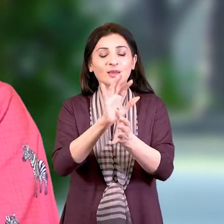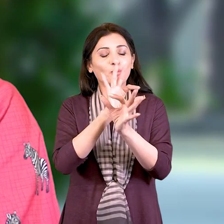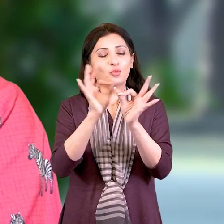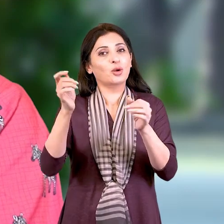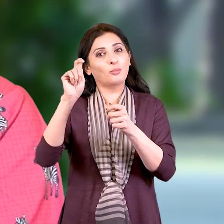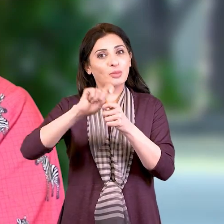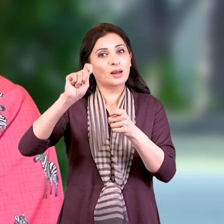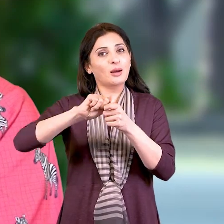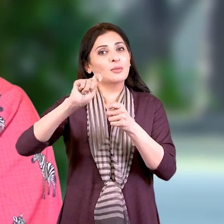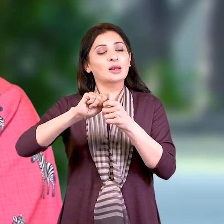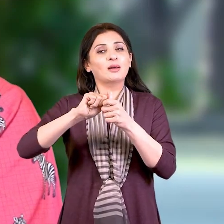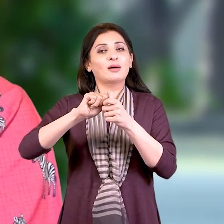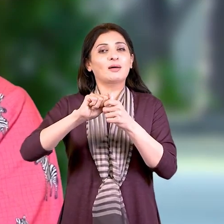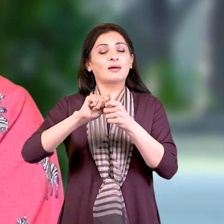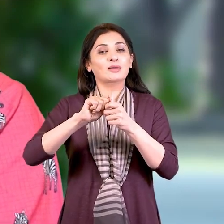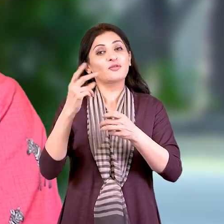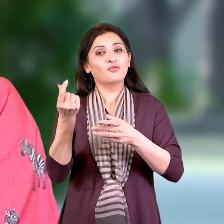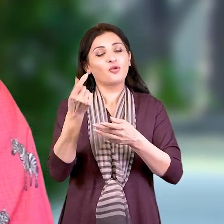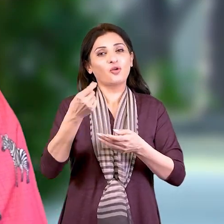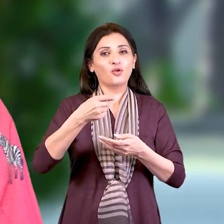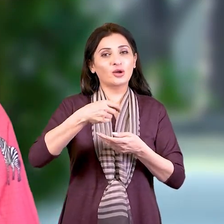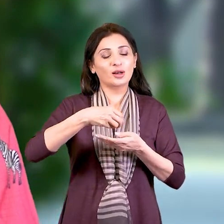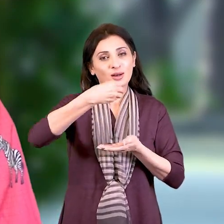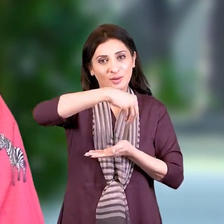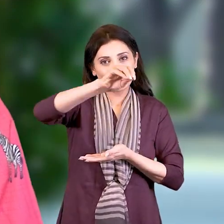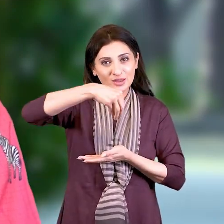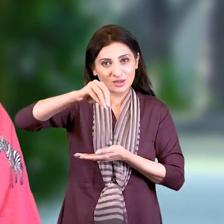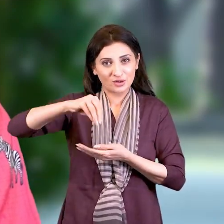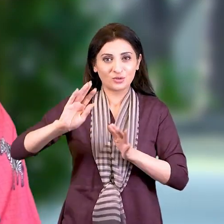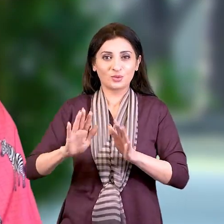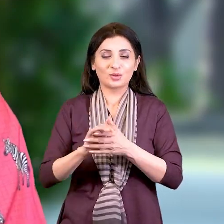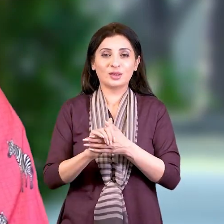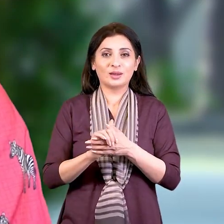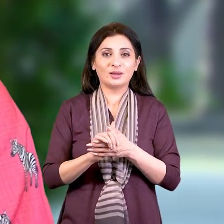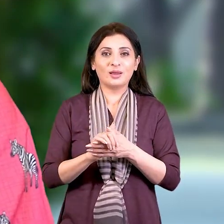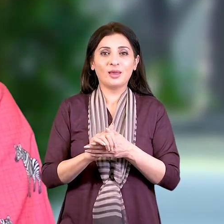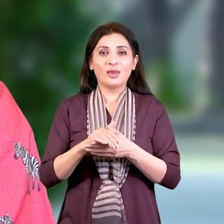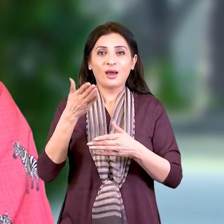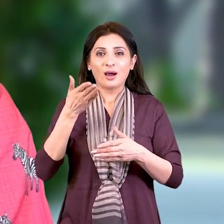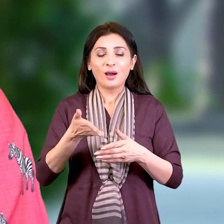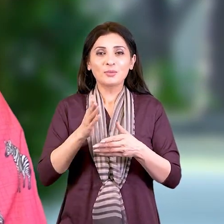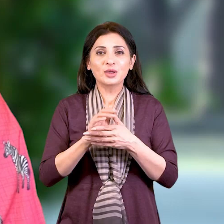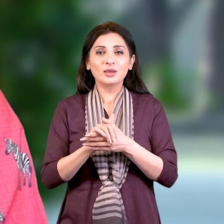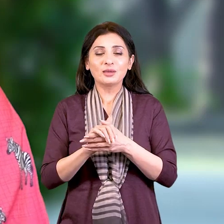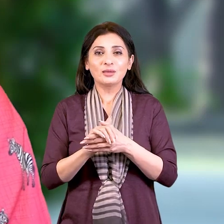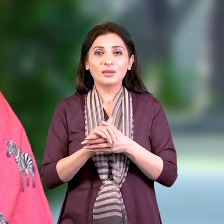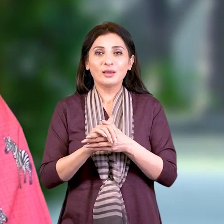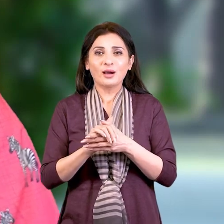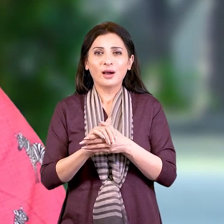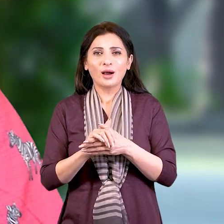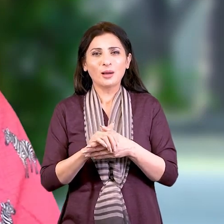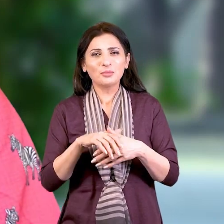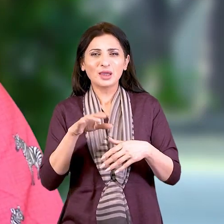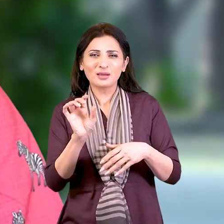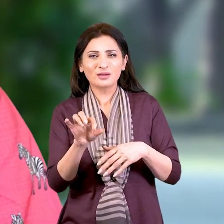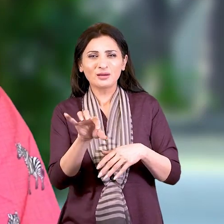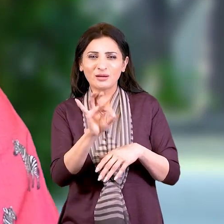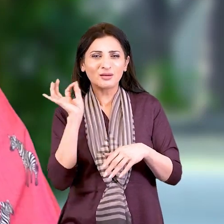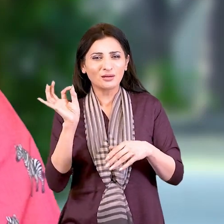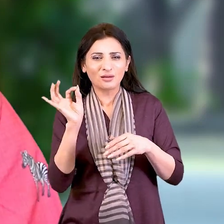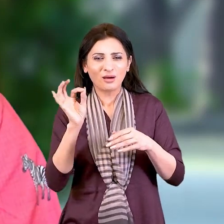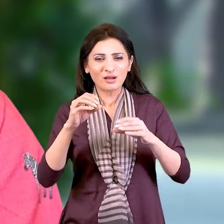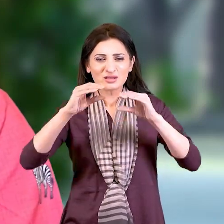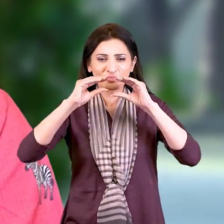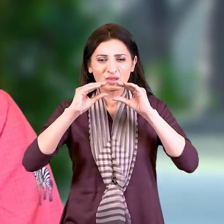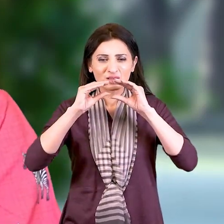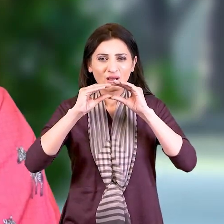लोग अब पल बढ़ चुके हैं एक स्पेसिफिक काइंड ऑफ पिज़्ज़ा के ऊपर, जिसे मैं कहती हूँ कि जी